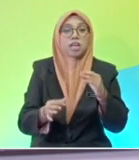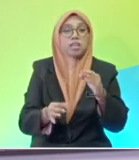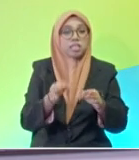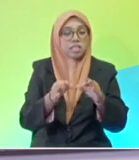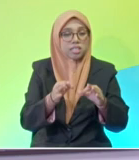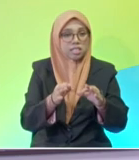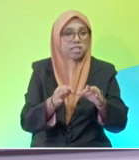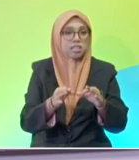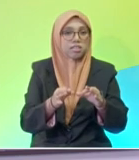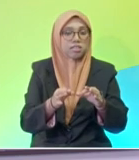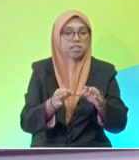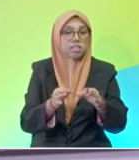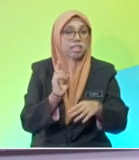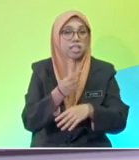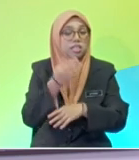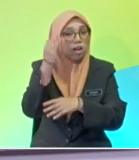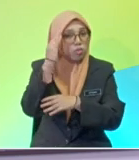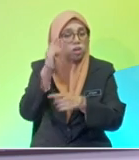jalan kita sedang sakit